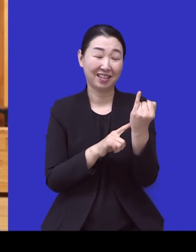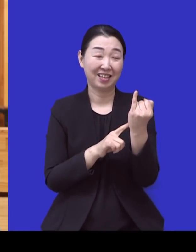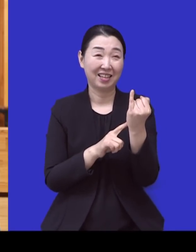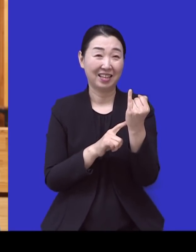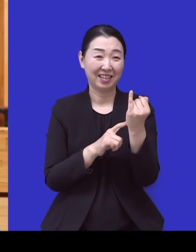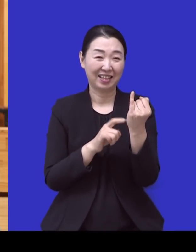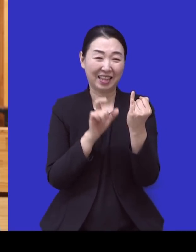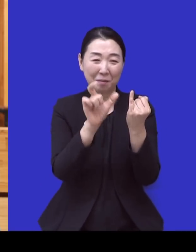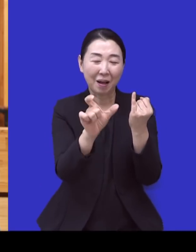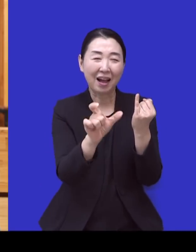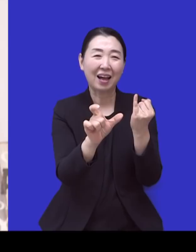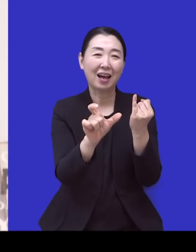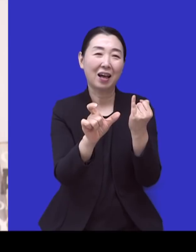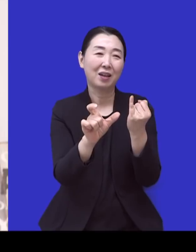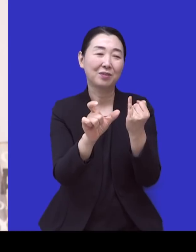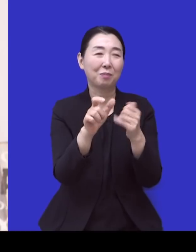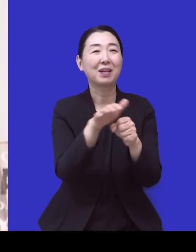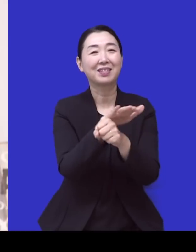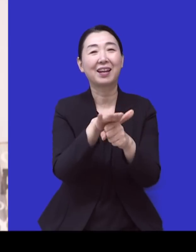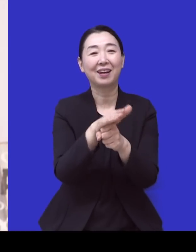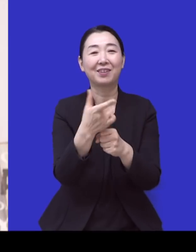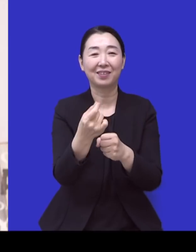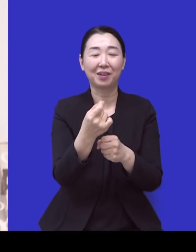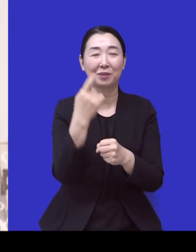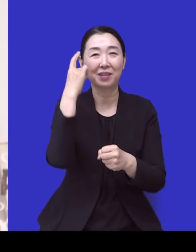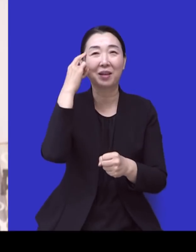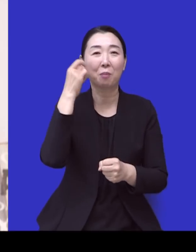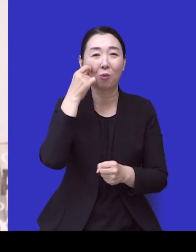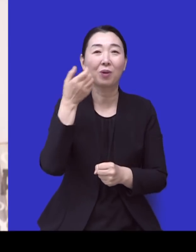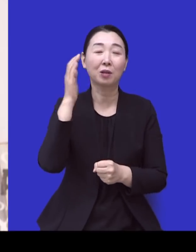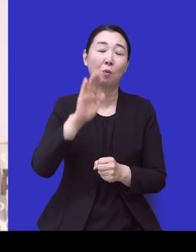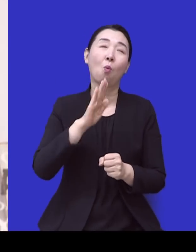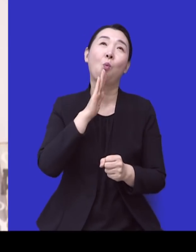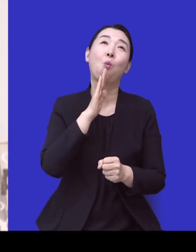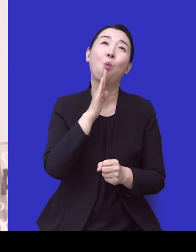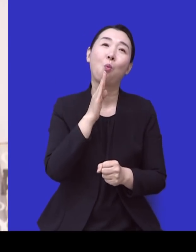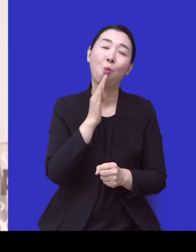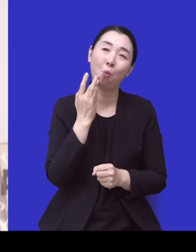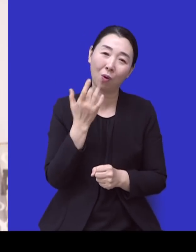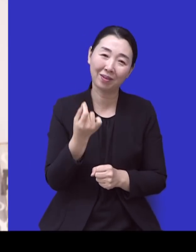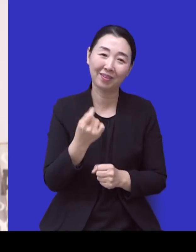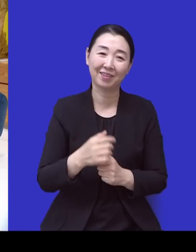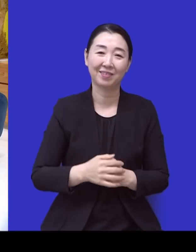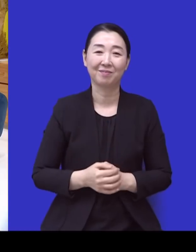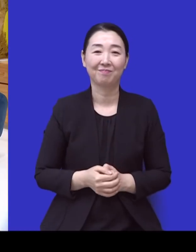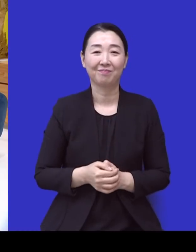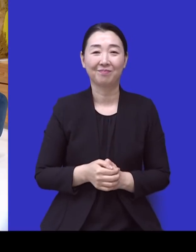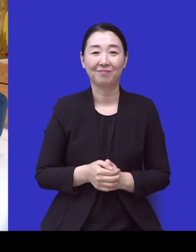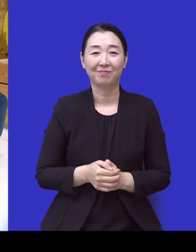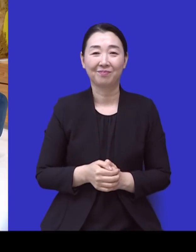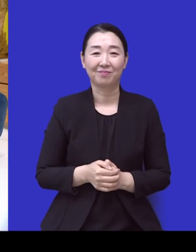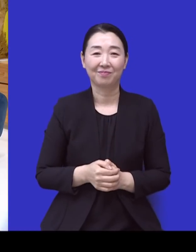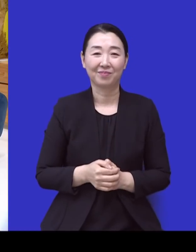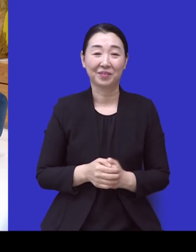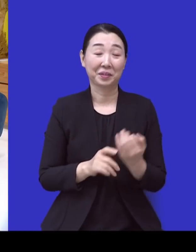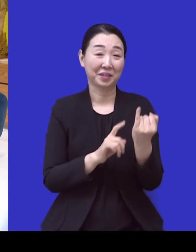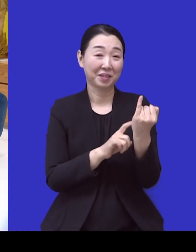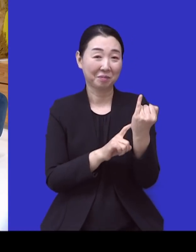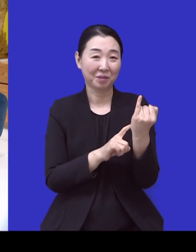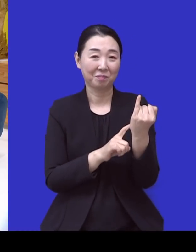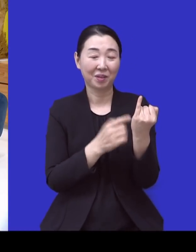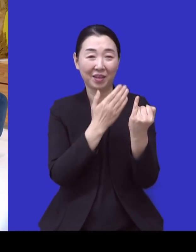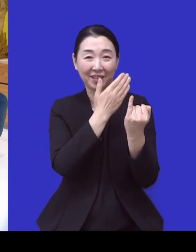정말 광팬이라고 생각이 들어요. 네, 그렇게 그렇게- 생각 안 해봤는데 되게 네, 전 지금 좋은- 내용을 보니까 네. 그런 것 같아요. 네네네. 예. 근데 이제 K